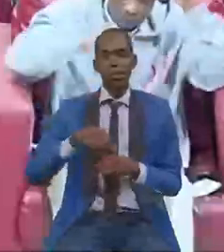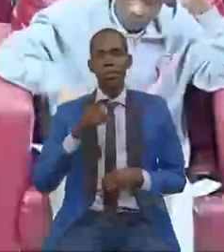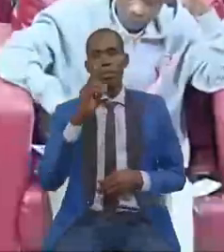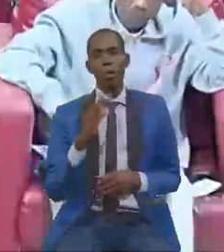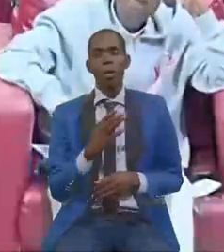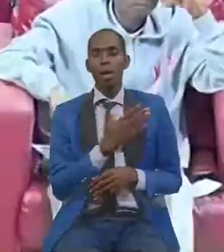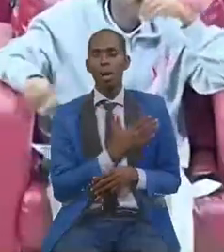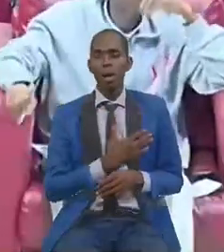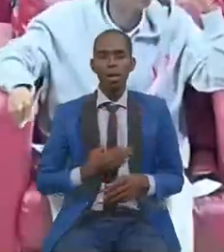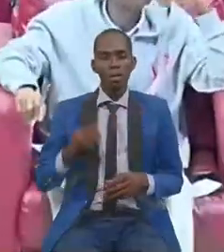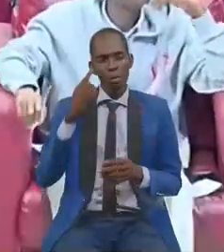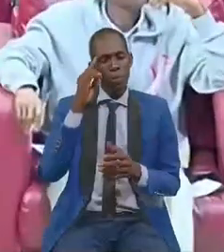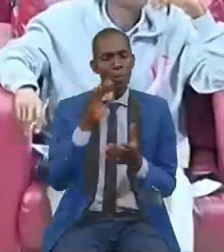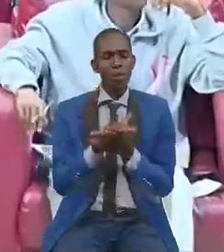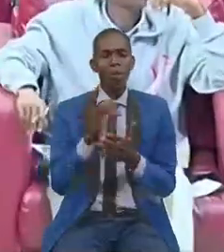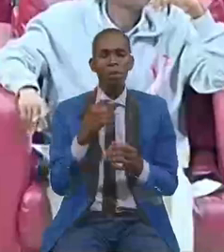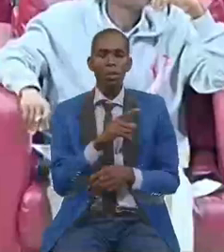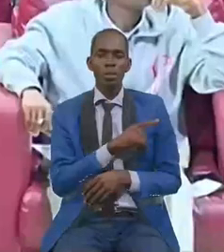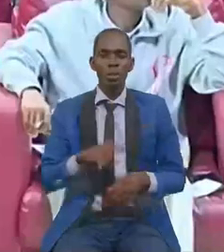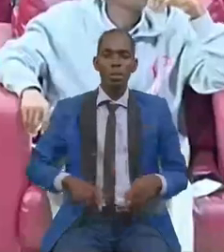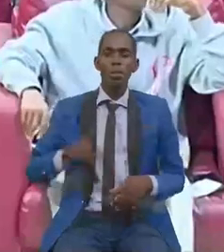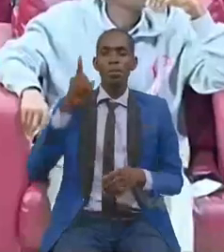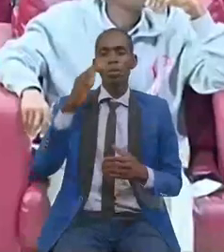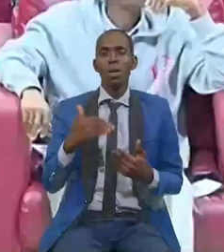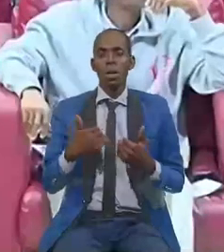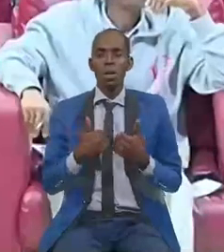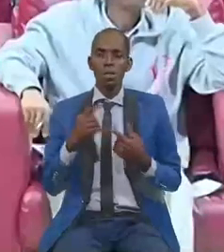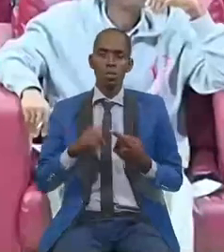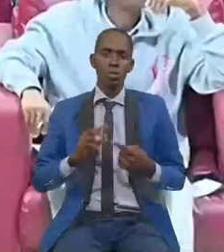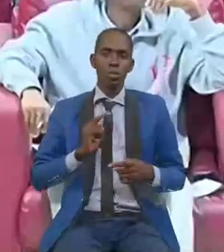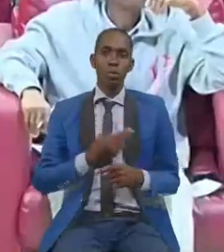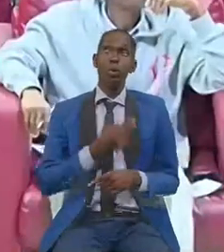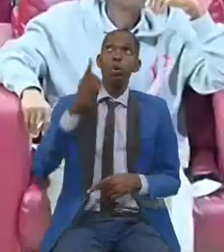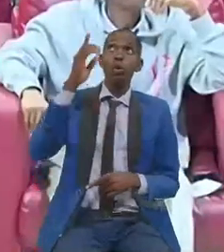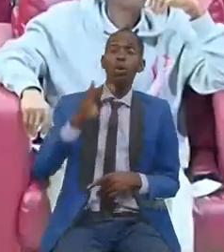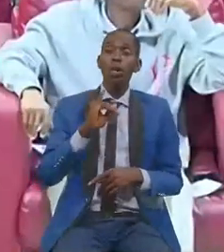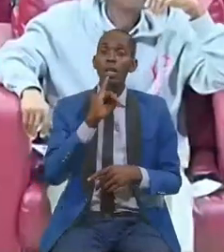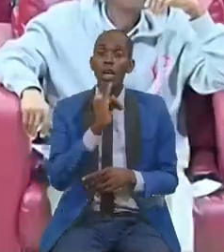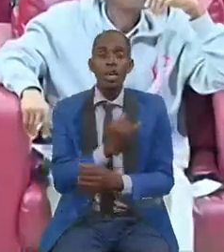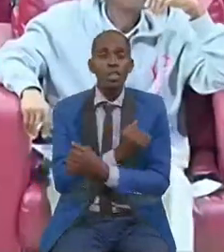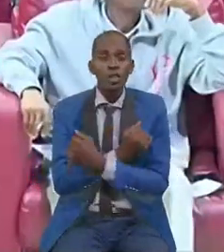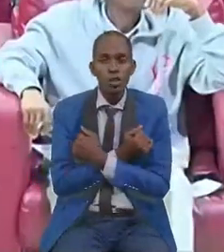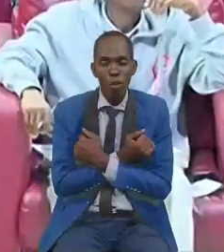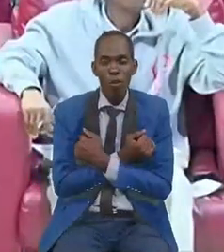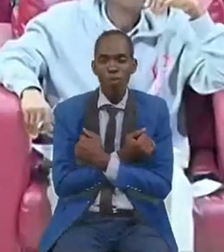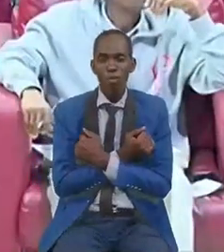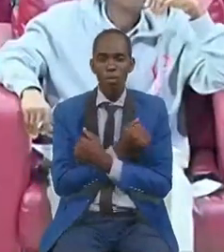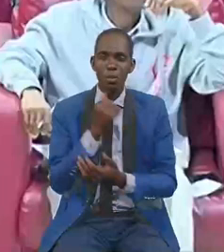connu l'amour que Dieu a pour nous. Et nous y avons cru. Dieu est amour. Quelqu'un là-bas, Dieu est